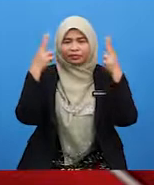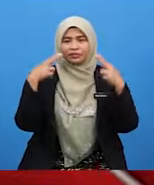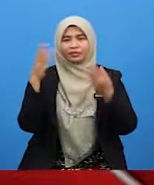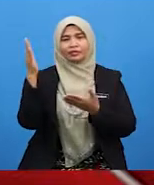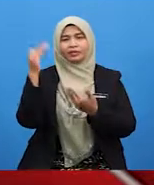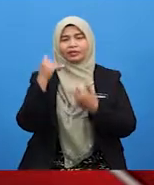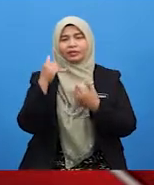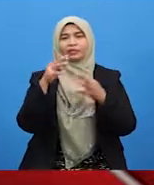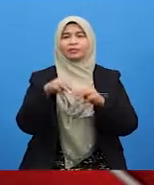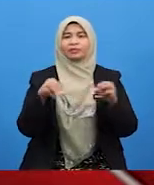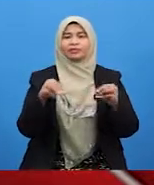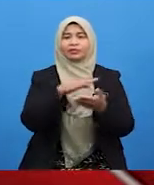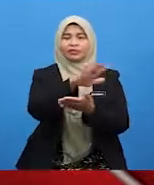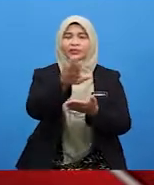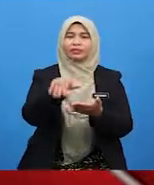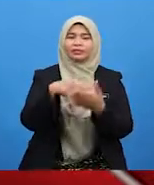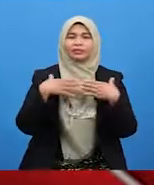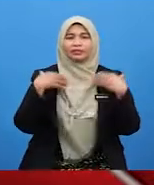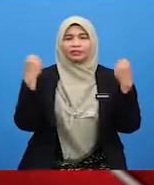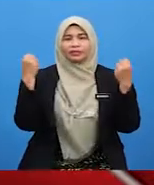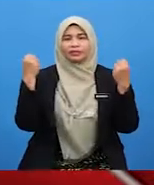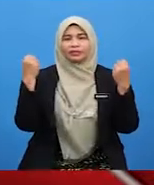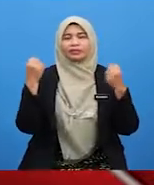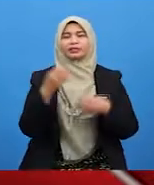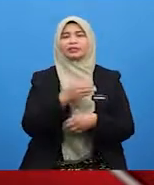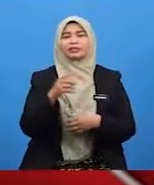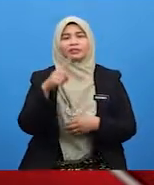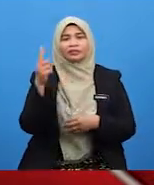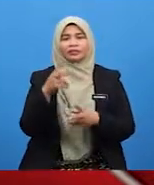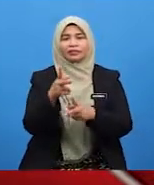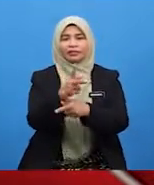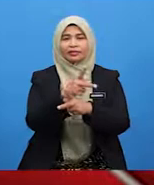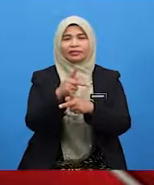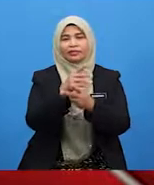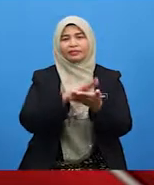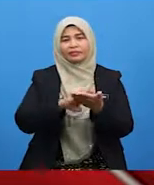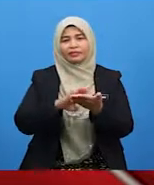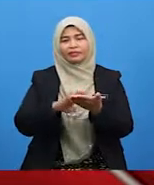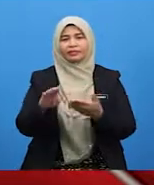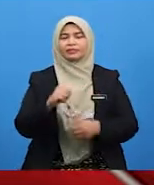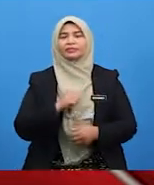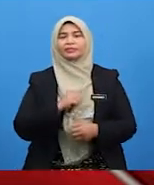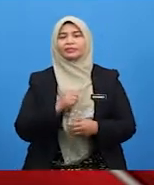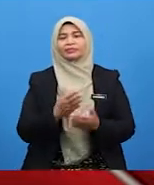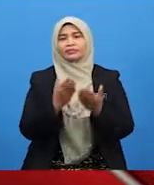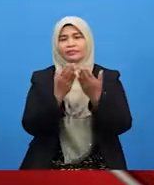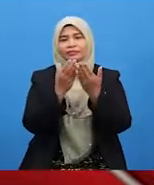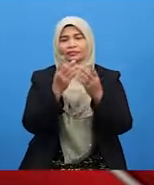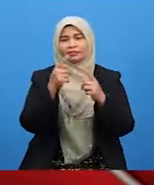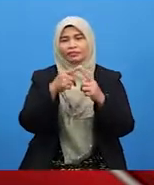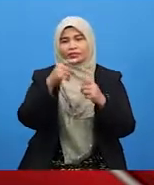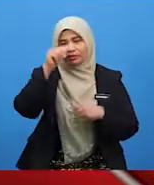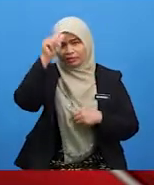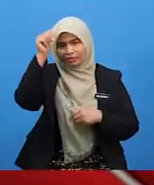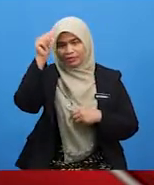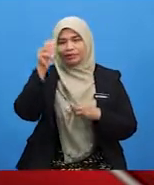semua berada dalam keadaan yang sihat dan sentiasa menjaga kebersihan diri. Alhamdulillah,